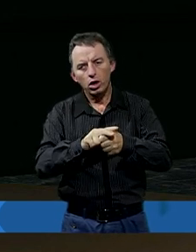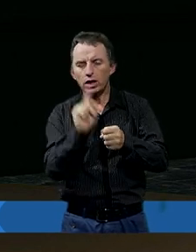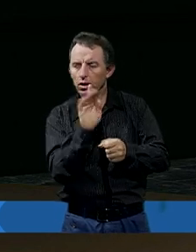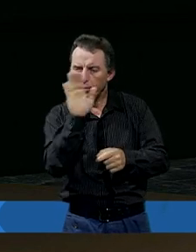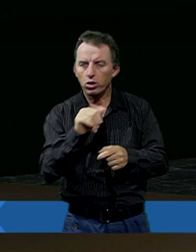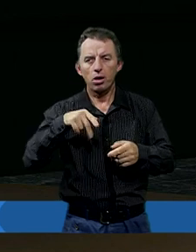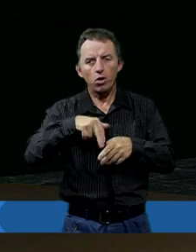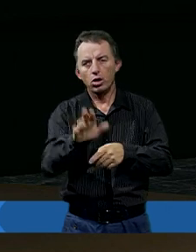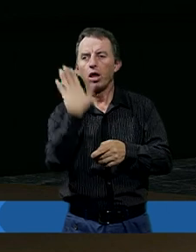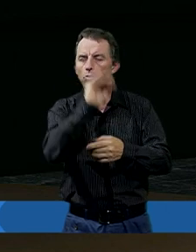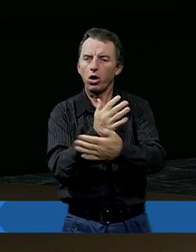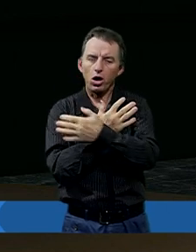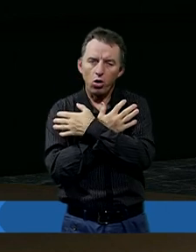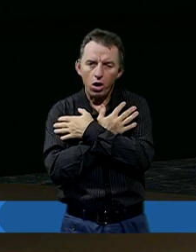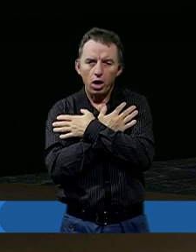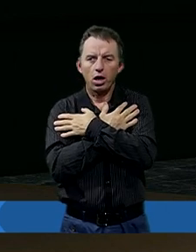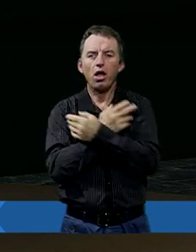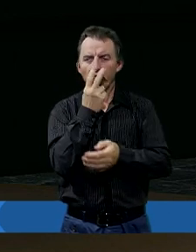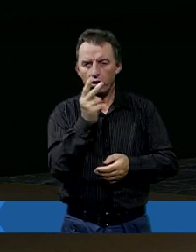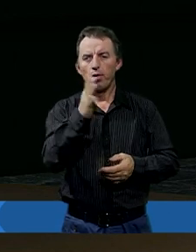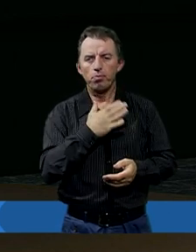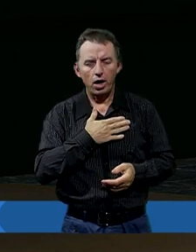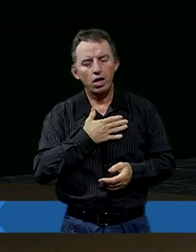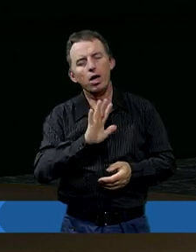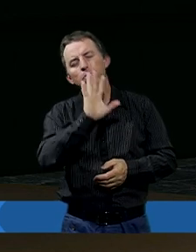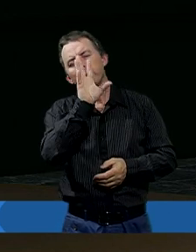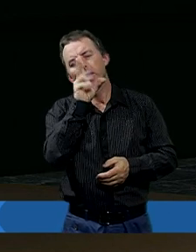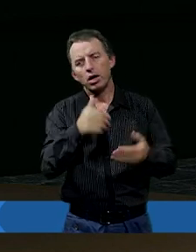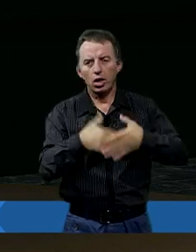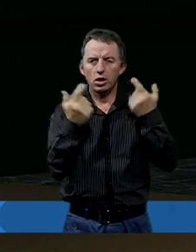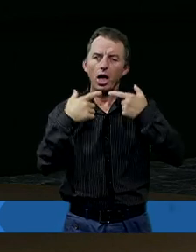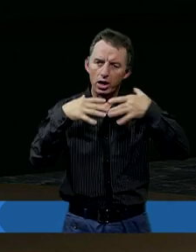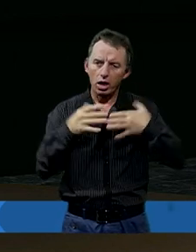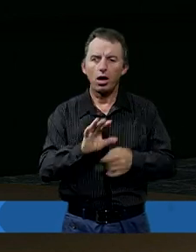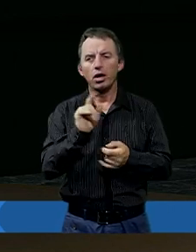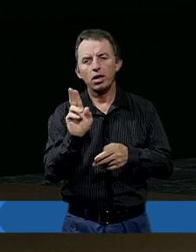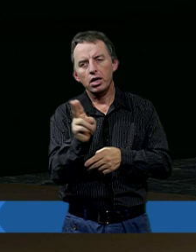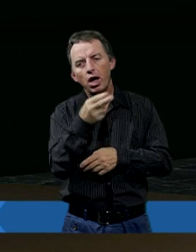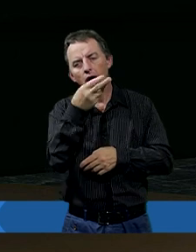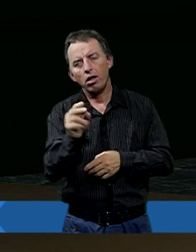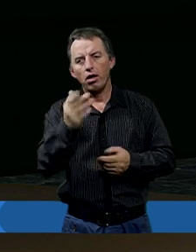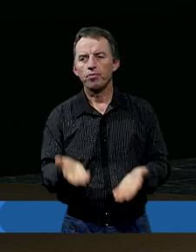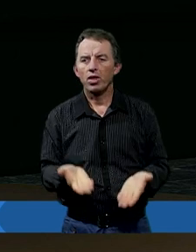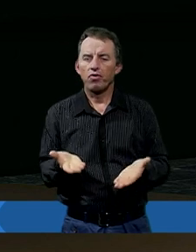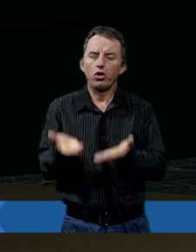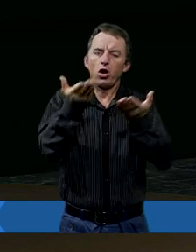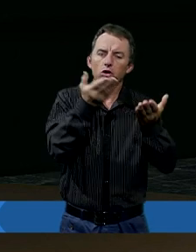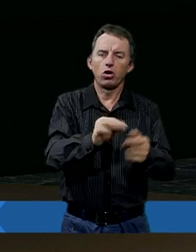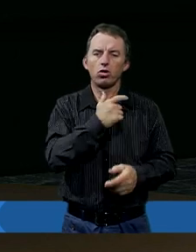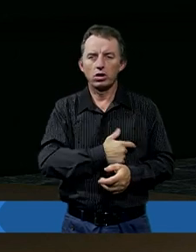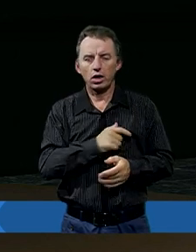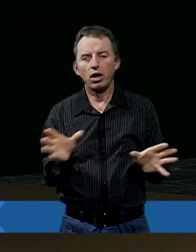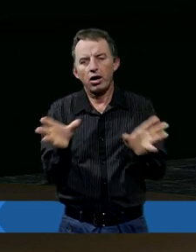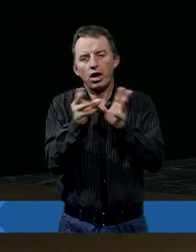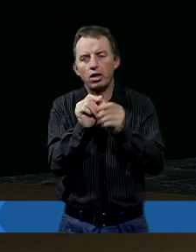chodzili, którzy Boga kochali, to widzimy, że oni mają piękne dni, dni radości, dni, kiedy wznoszą swoje serca w